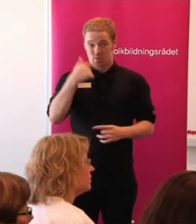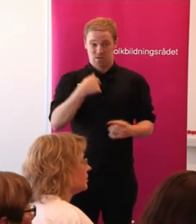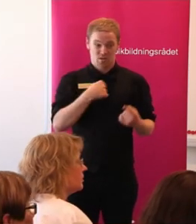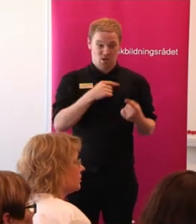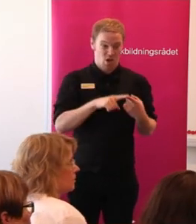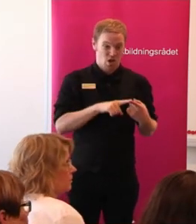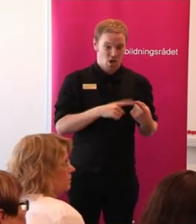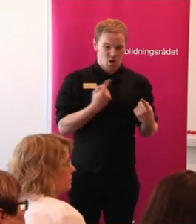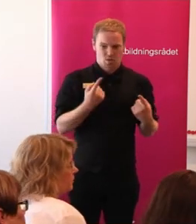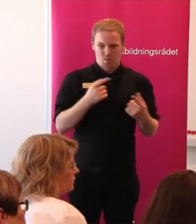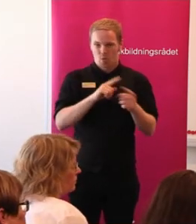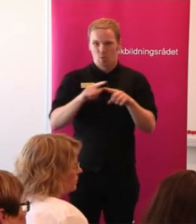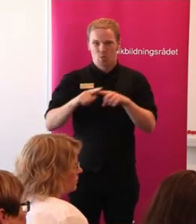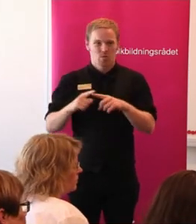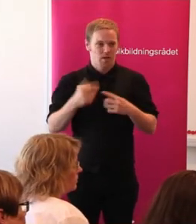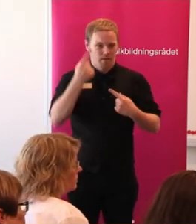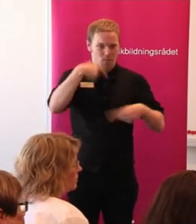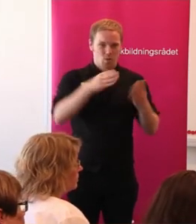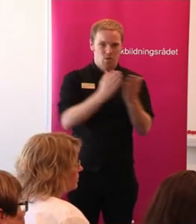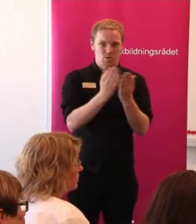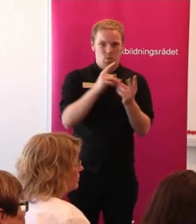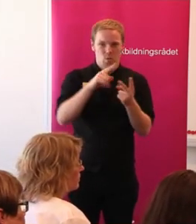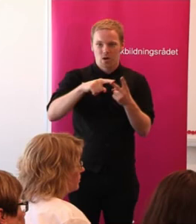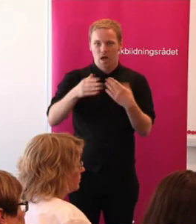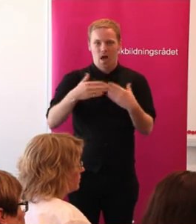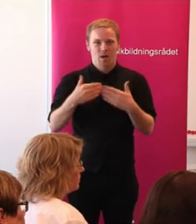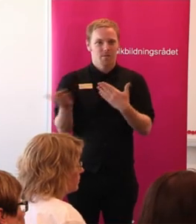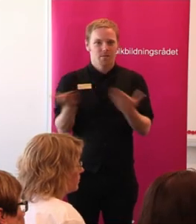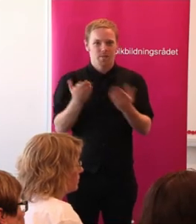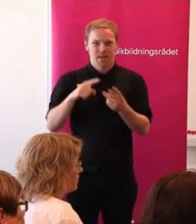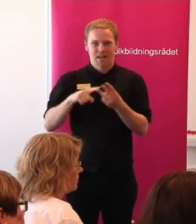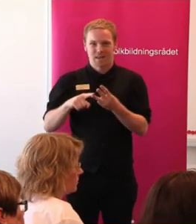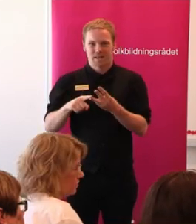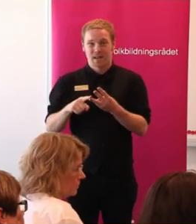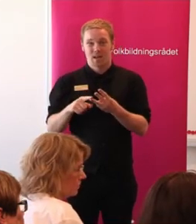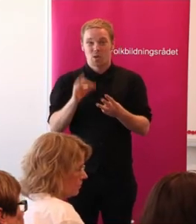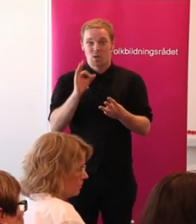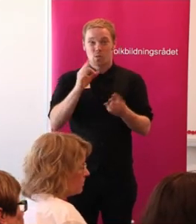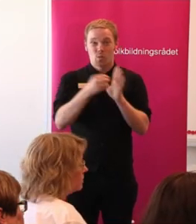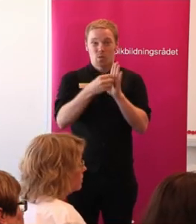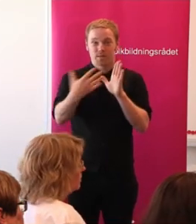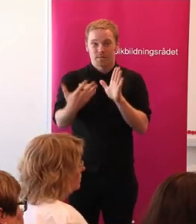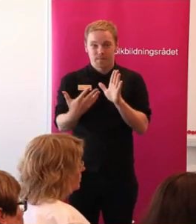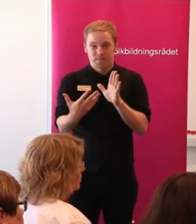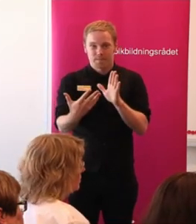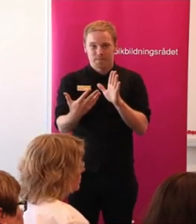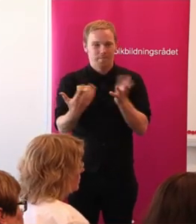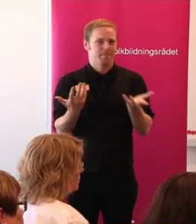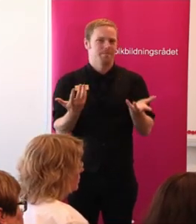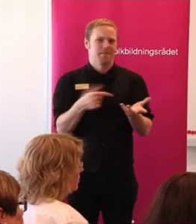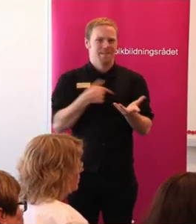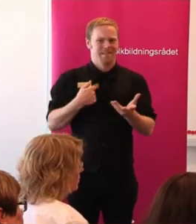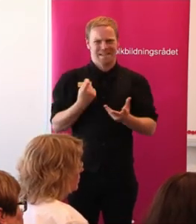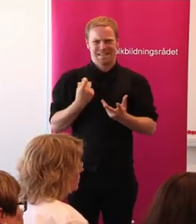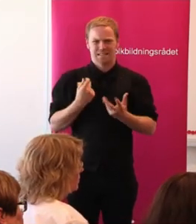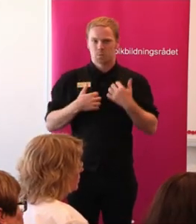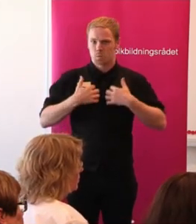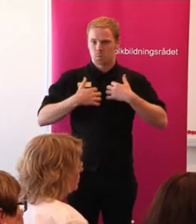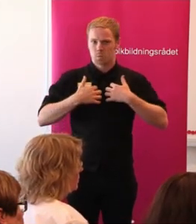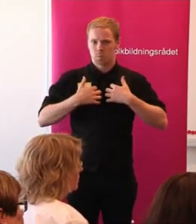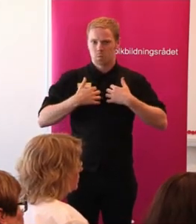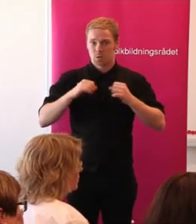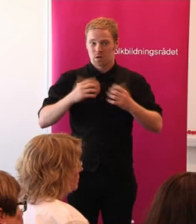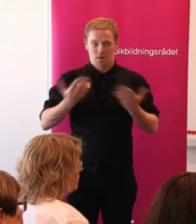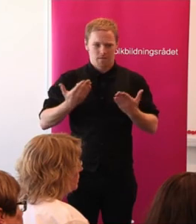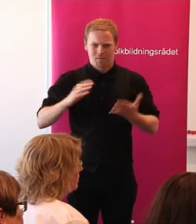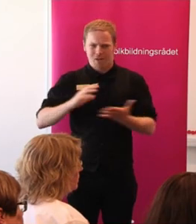olika företrädare eller Arbetsförmedlingen visste egentligen hur utfallet skulle bli. Mm. Och vi var lite så där oroliga och tänkte, vad hinner